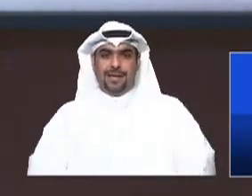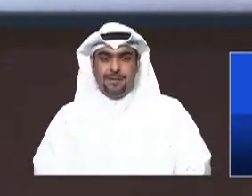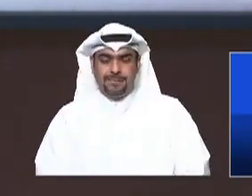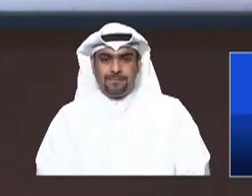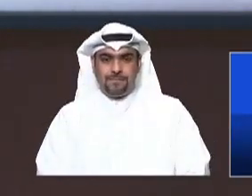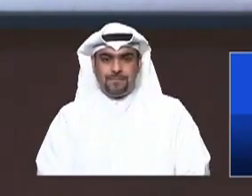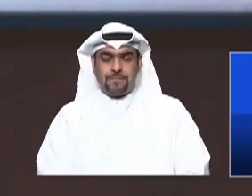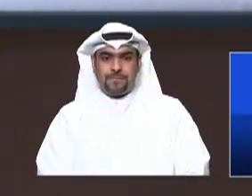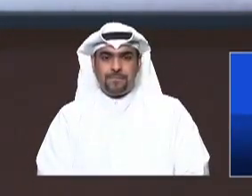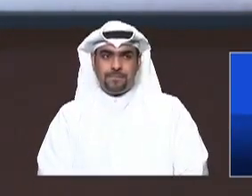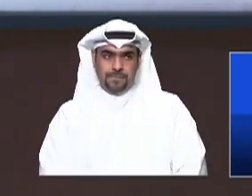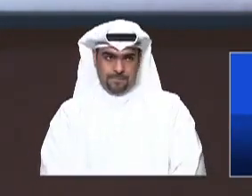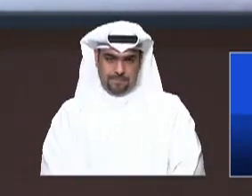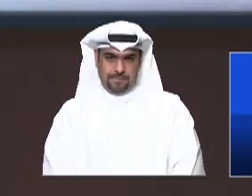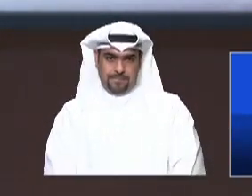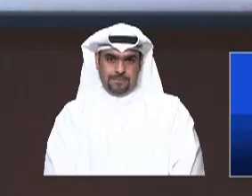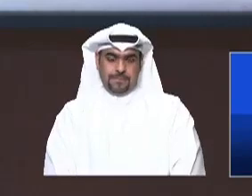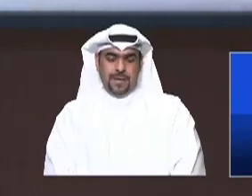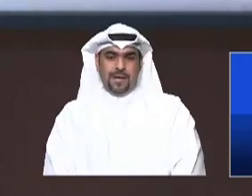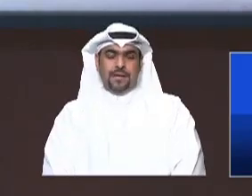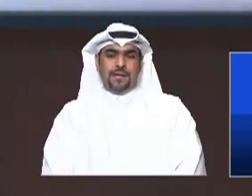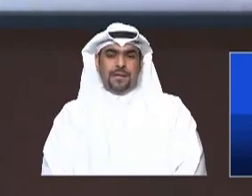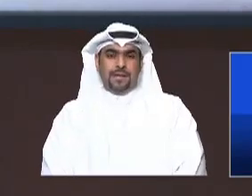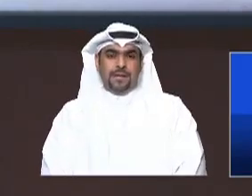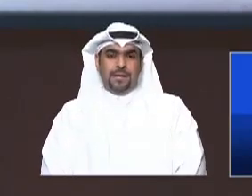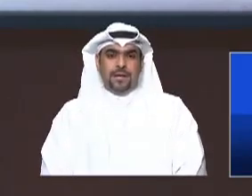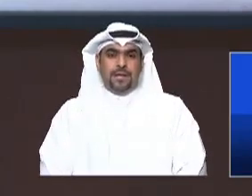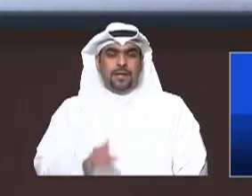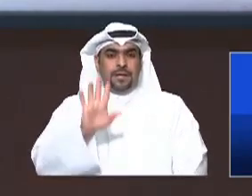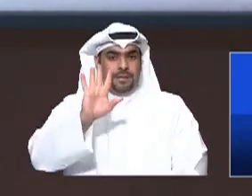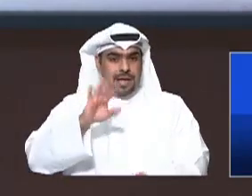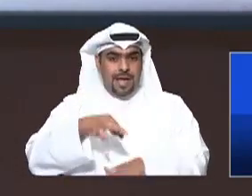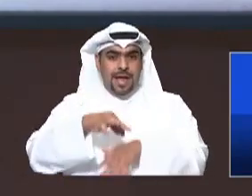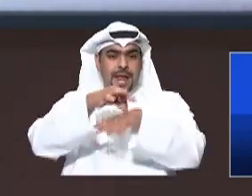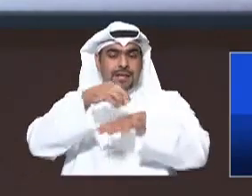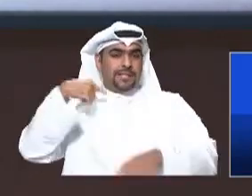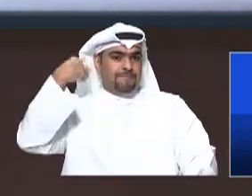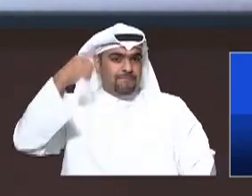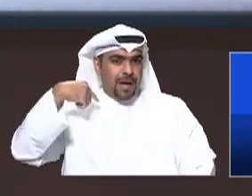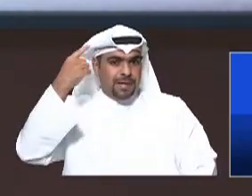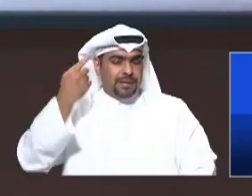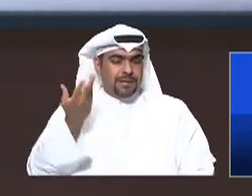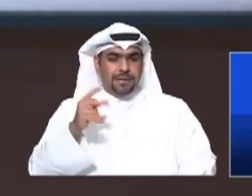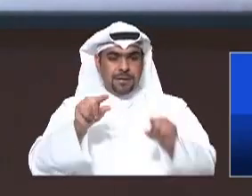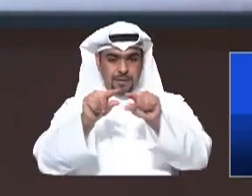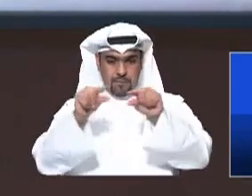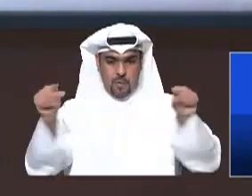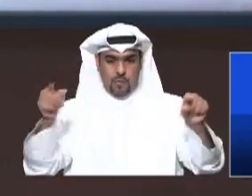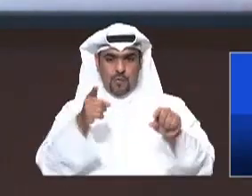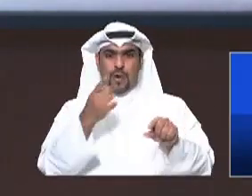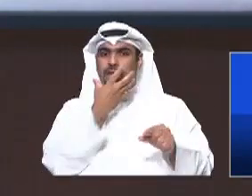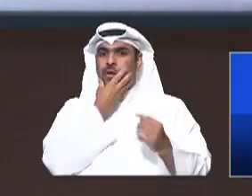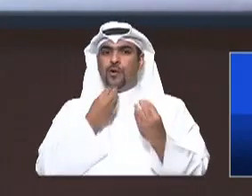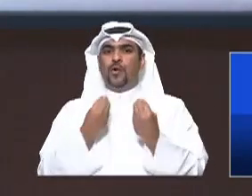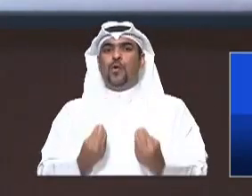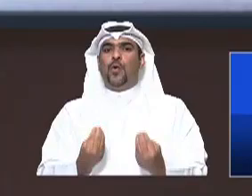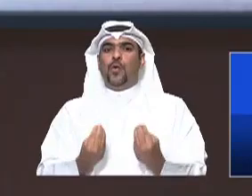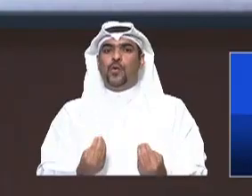الأمور بشكلها العام جميلة، لكن لما تدخل في التفاصيل تترتب عليها خسائر، خصوصا هذا الاتحاد الكويتي